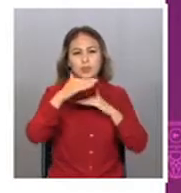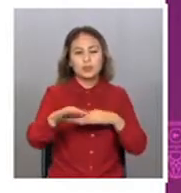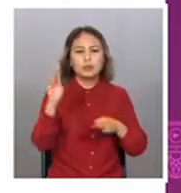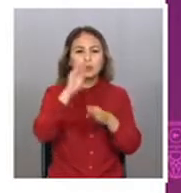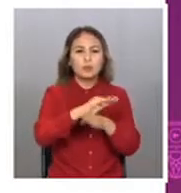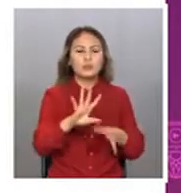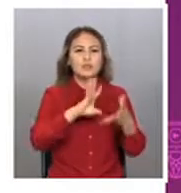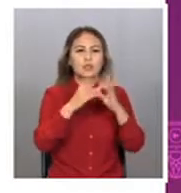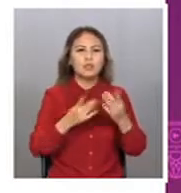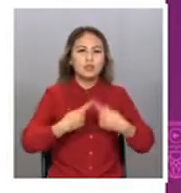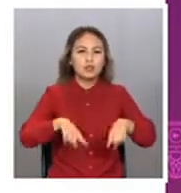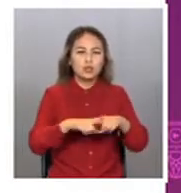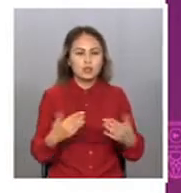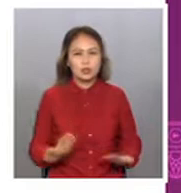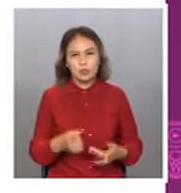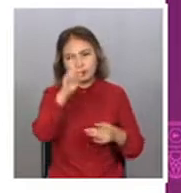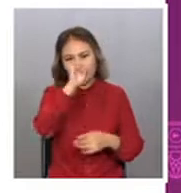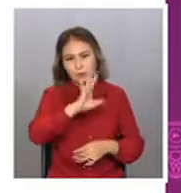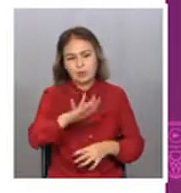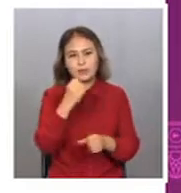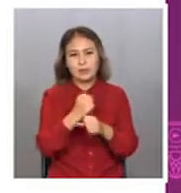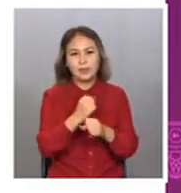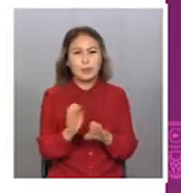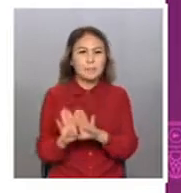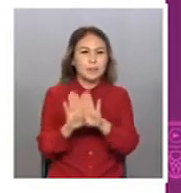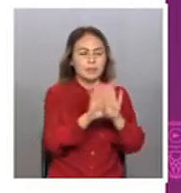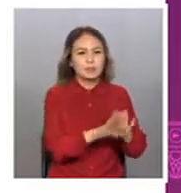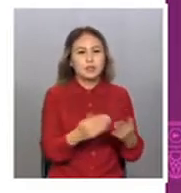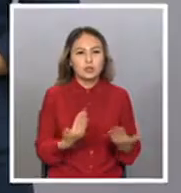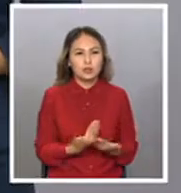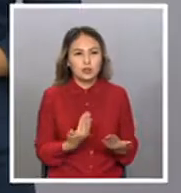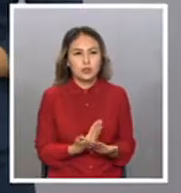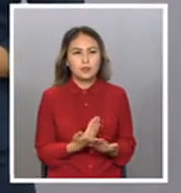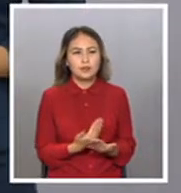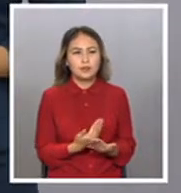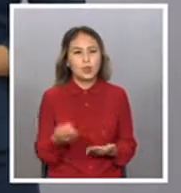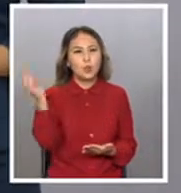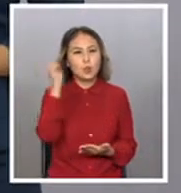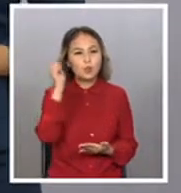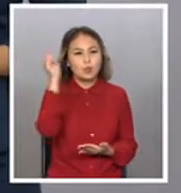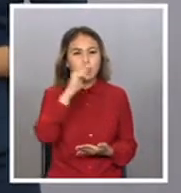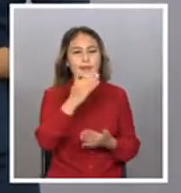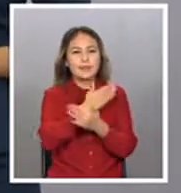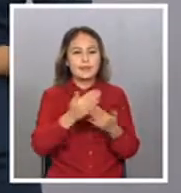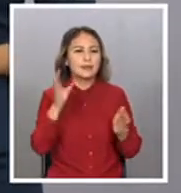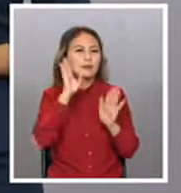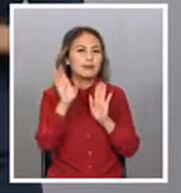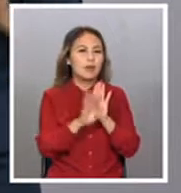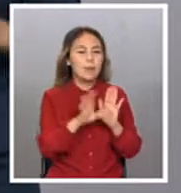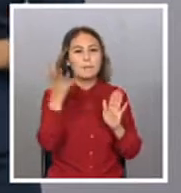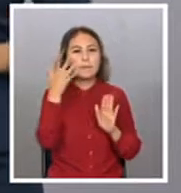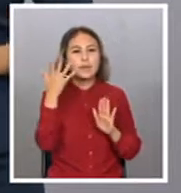болмысымызды дүние жүзіне танымал ететін бірден бір дүние. Оқушылар, сіздер тыңдалым